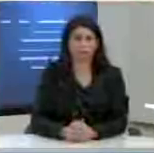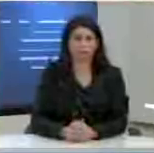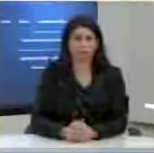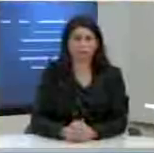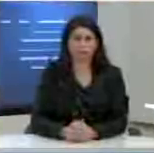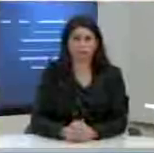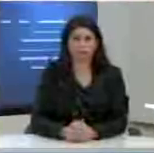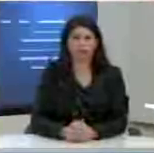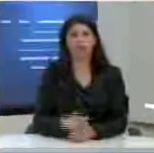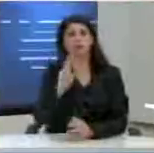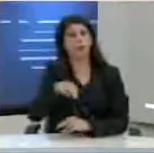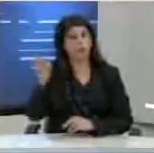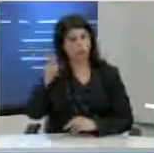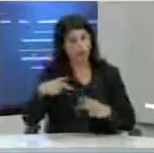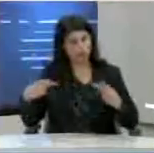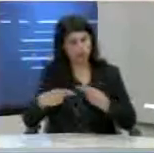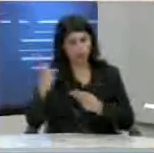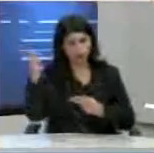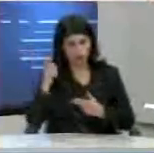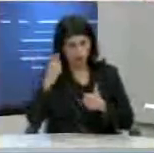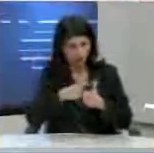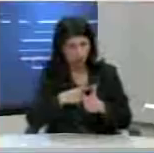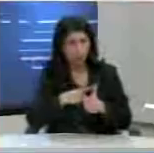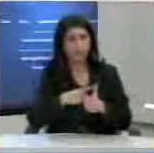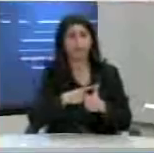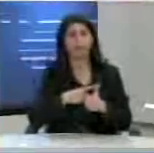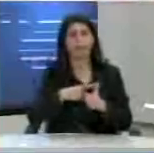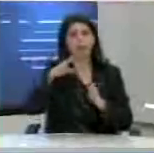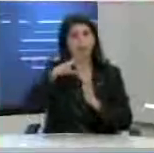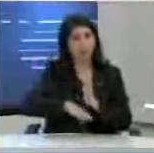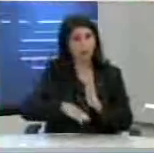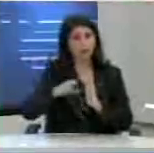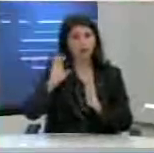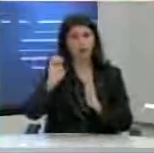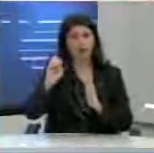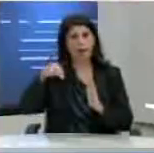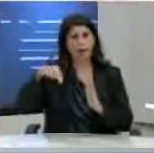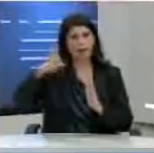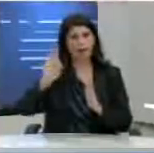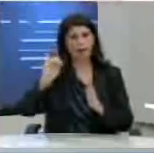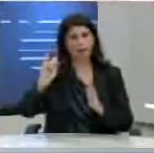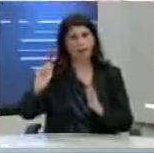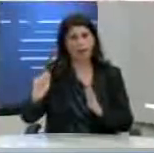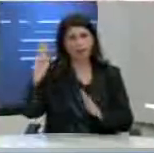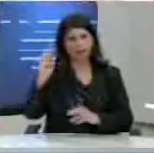Την ακύρωση της περικοπής των συντάξεων, τη μείωση του έμφυα κατά 30%